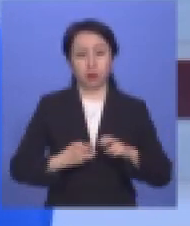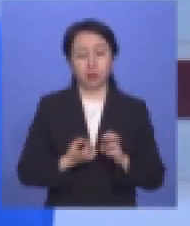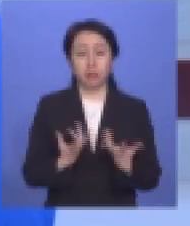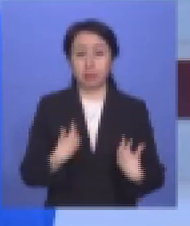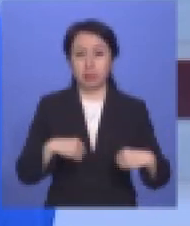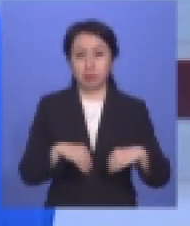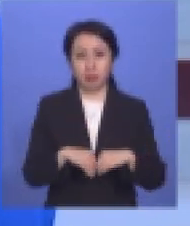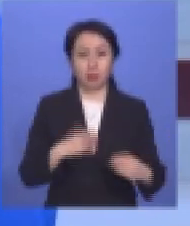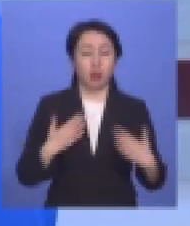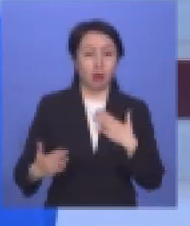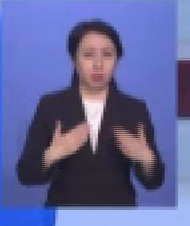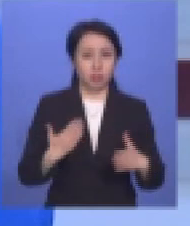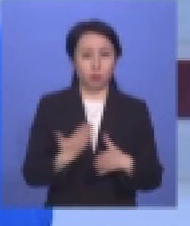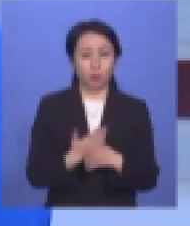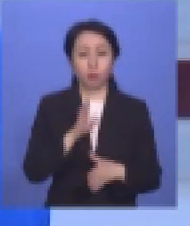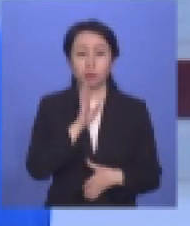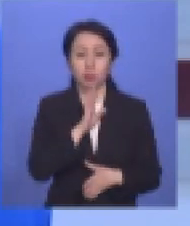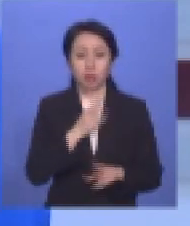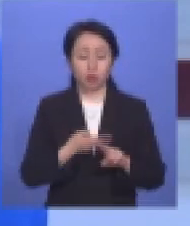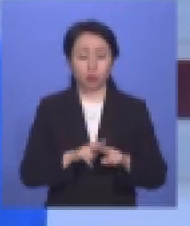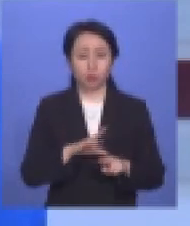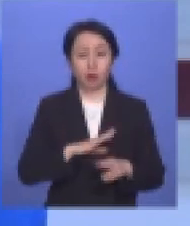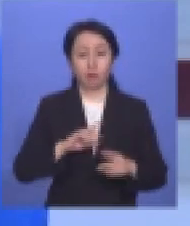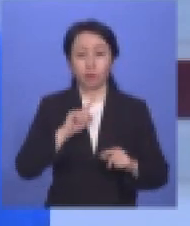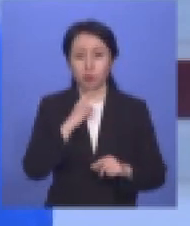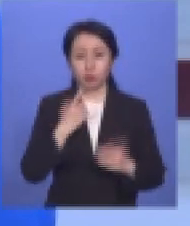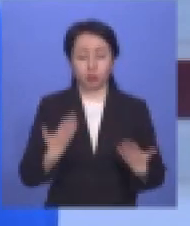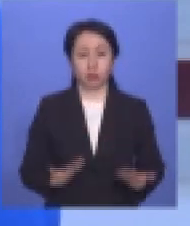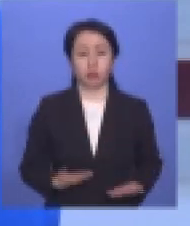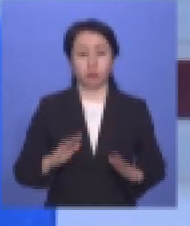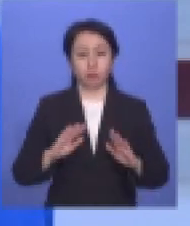семейно-бытовых отношениях, помощь женщинам, которые оказались в трудной жизненной ситуации.